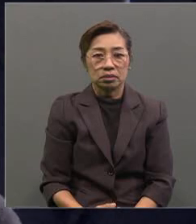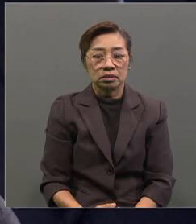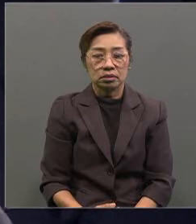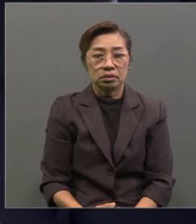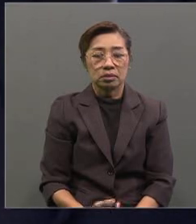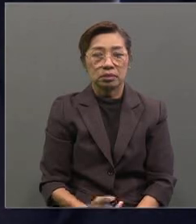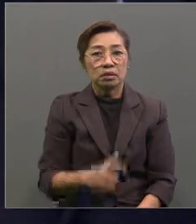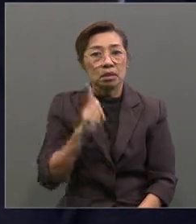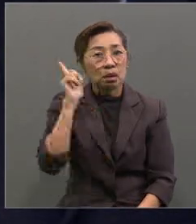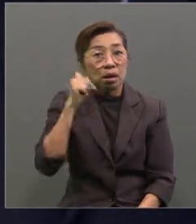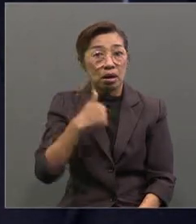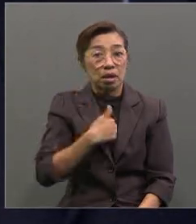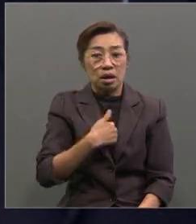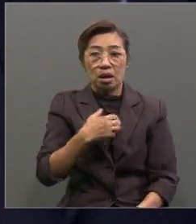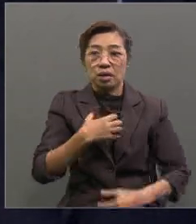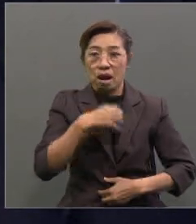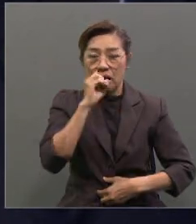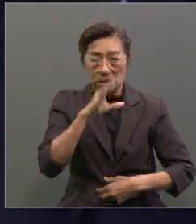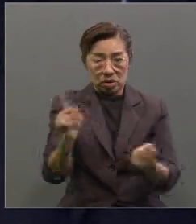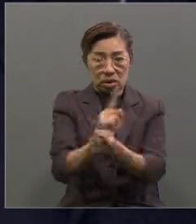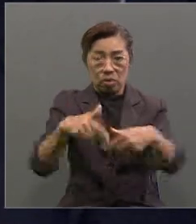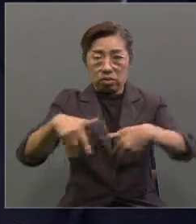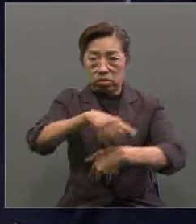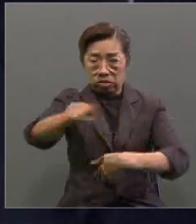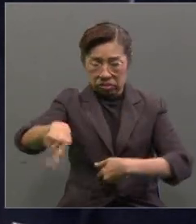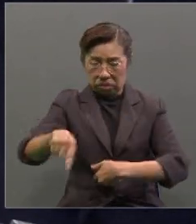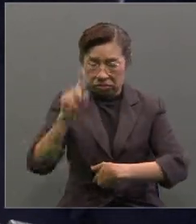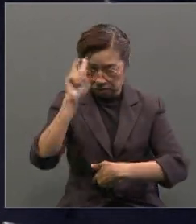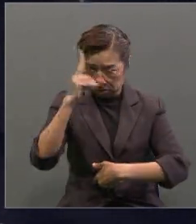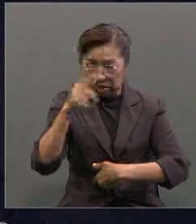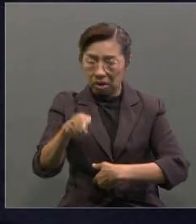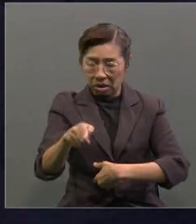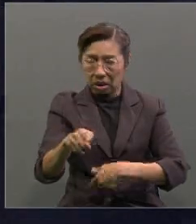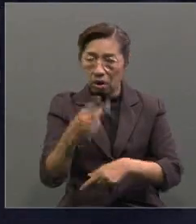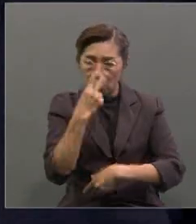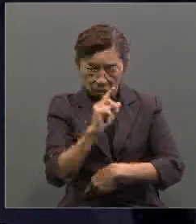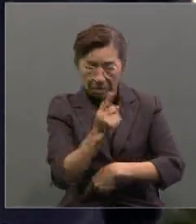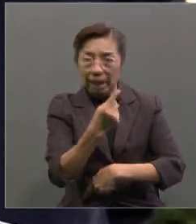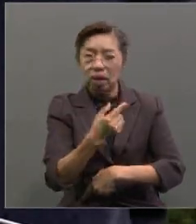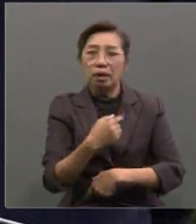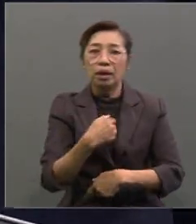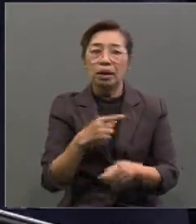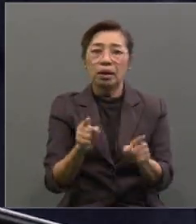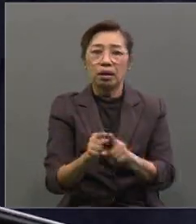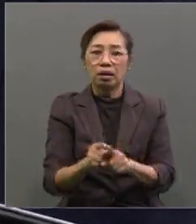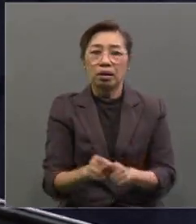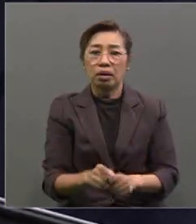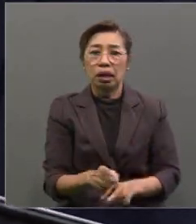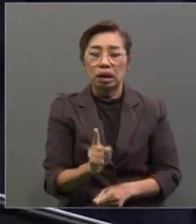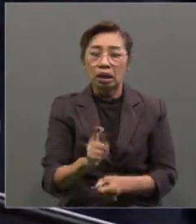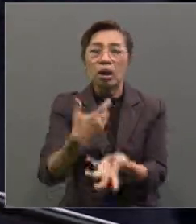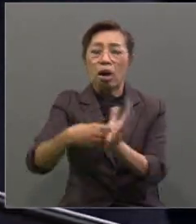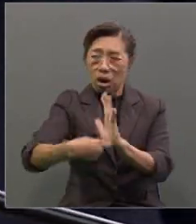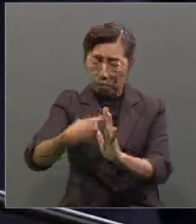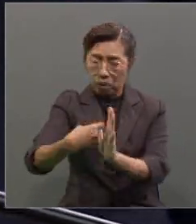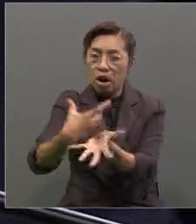ไม่ใช่ก็อยากบอกคืออยากให้สังคมได้คิดค่ะว่าอยากให้มองอีกมุมนึงว่ามันเป็นยังไ